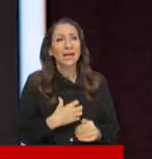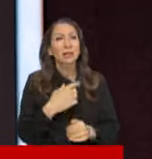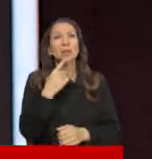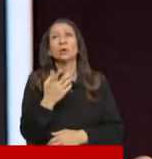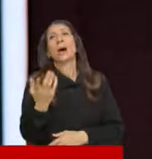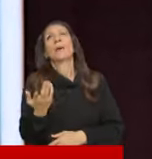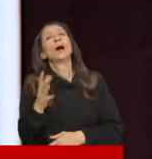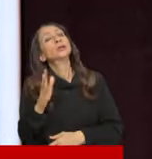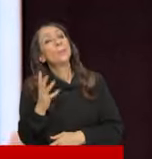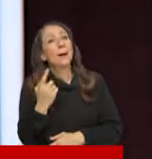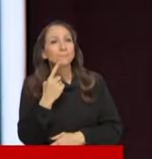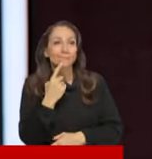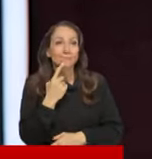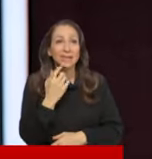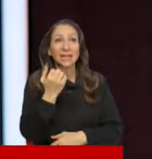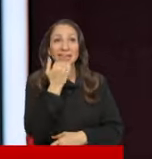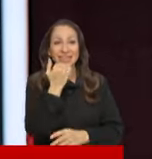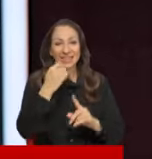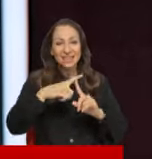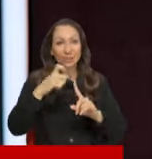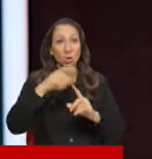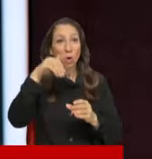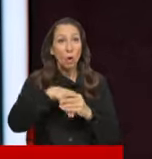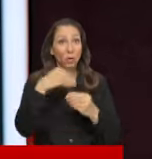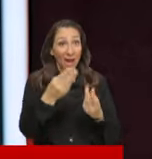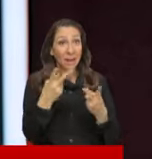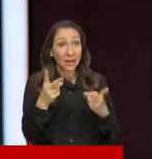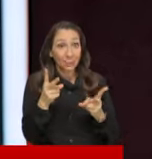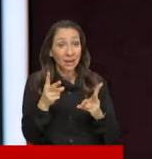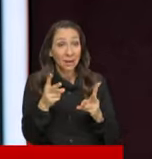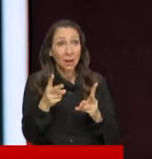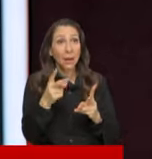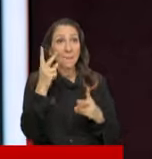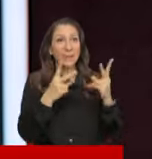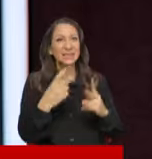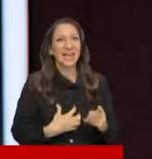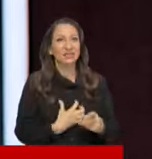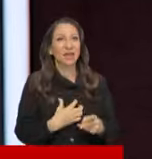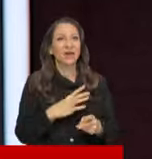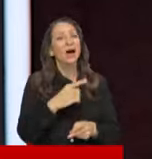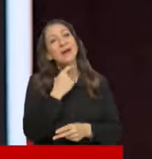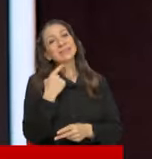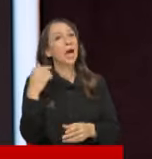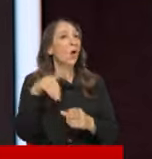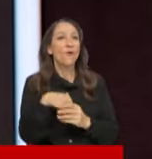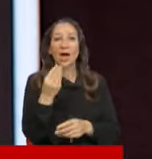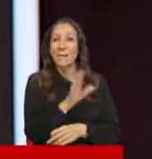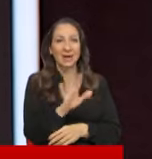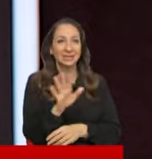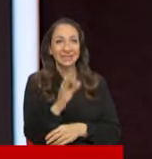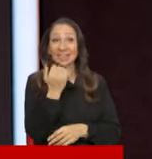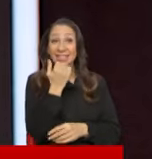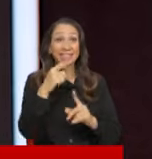deniyor ki ya acaba işte geçici kimlik belgeleriyle oy kullanılabilir mi gibi bir takım endişeler var asla kullanılamaz